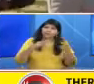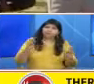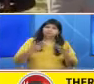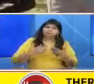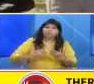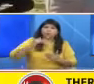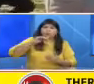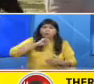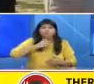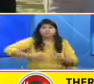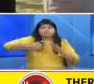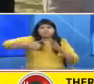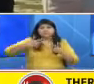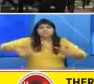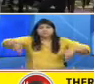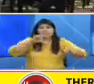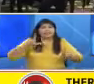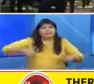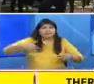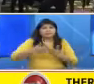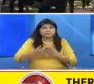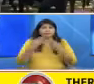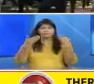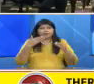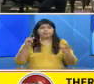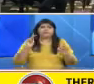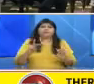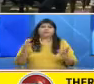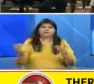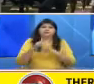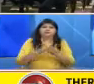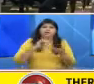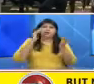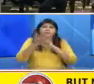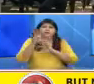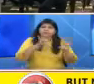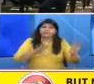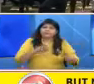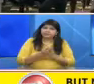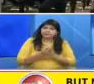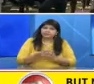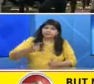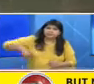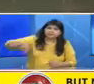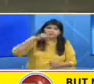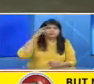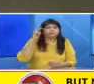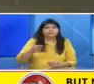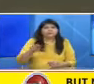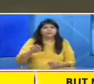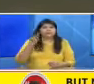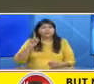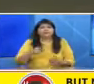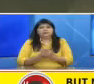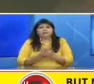ऐसा होगा जिसने मेरे से योगा के संबंध में चर्चा न की हो। और ये सारी दुनिया में मेरा अनुभव आया है।